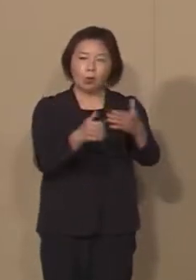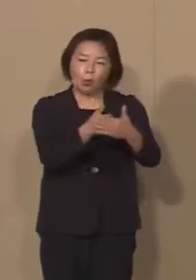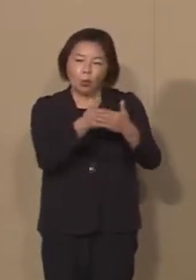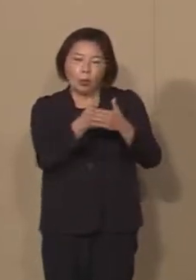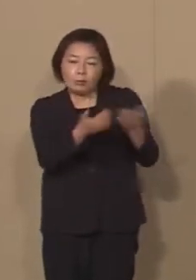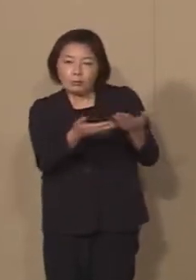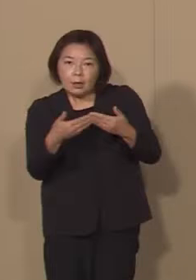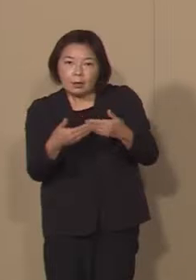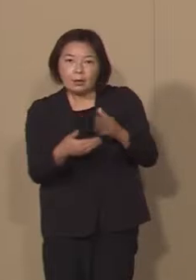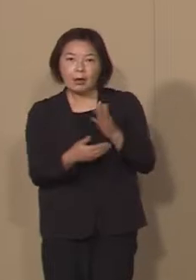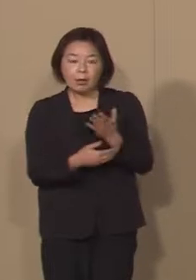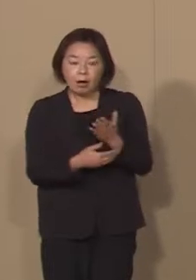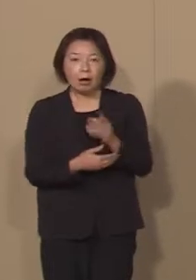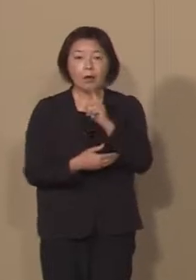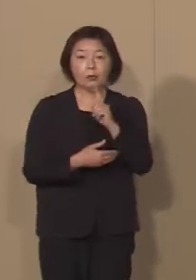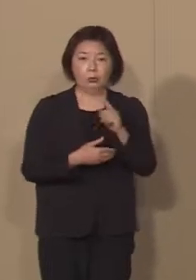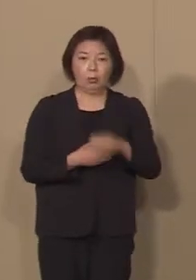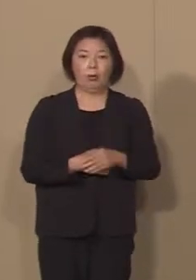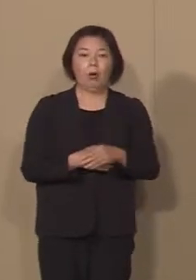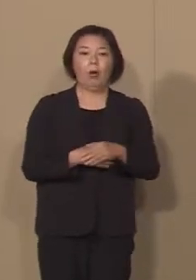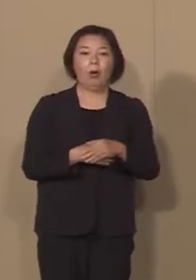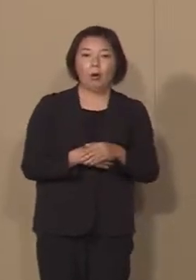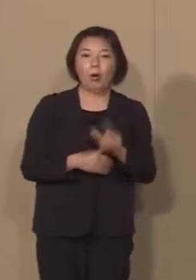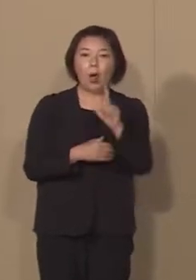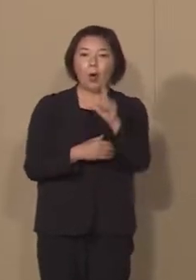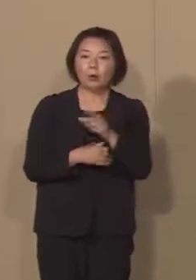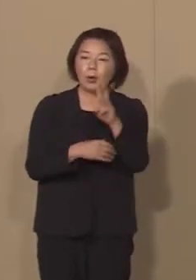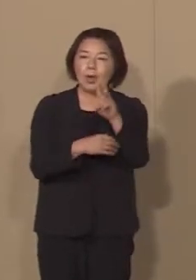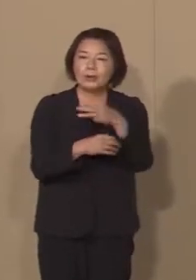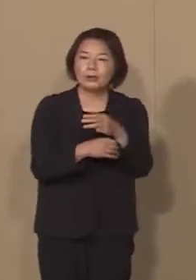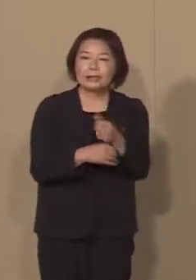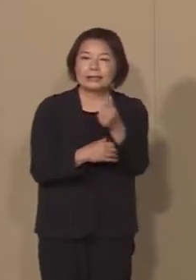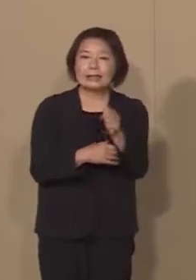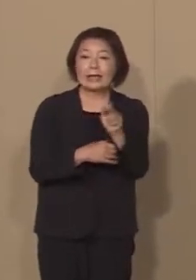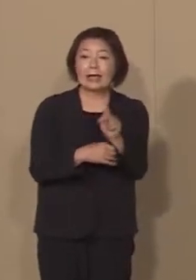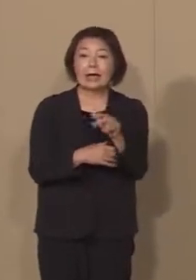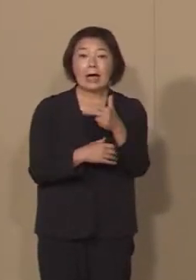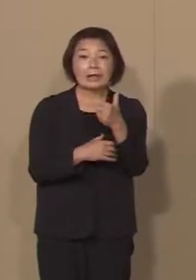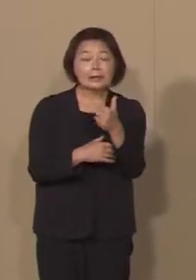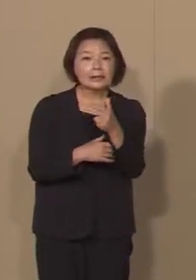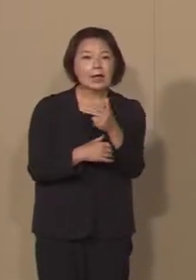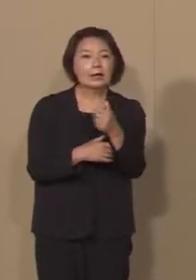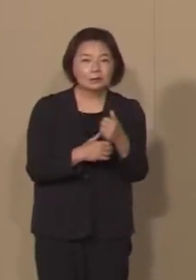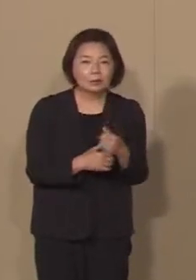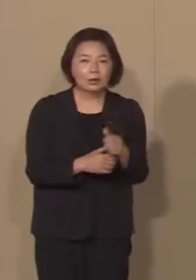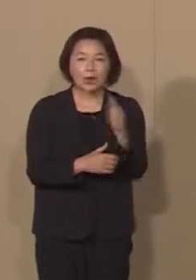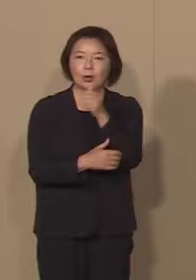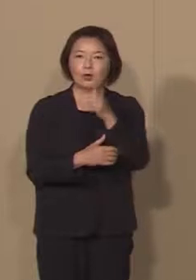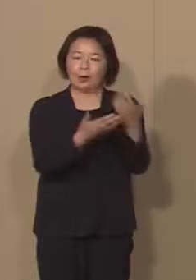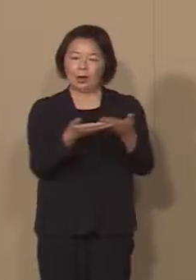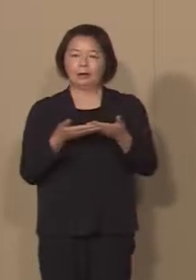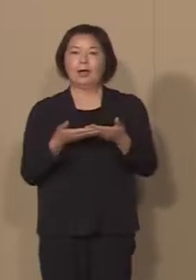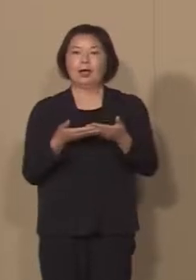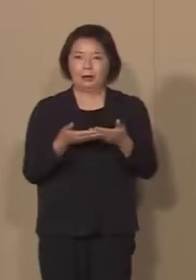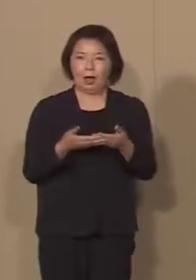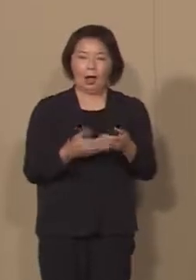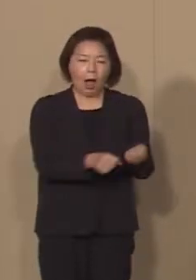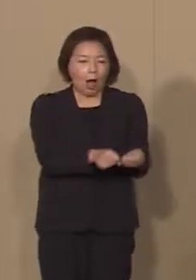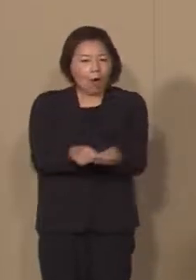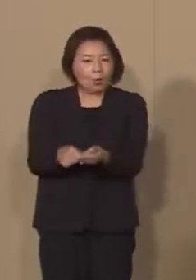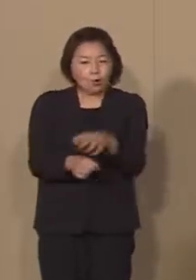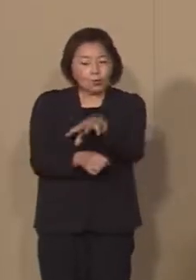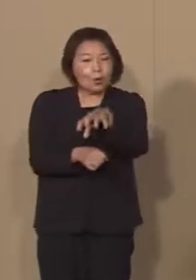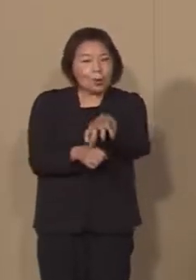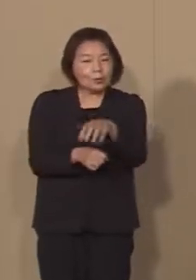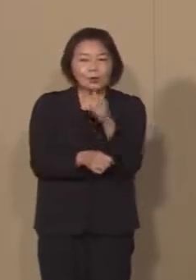最初紹介されたときにあの上杉たかったんねあの紹介された上杉たかったんですね御陵上で紹介されたん